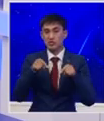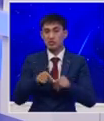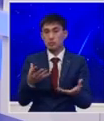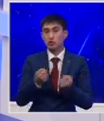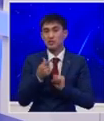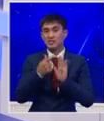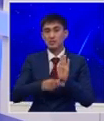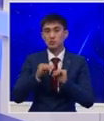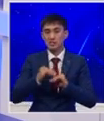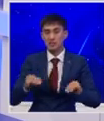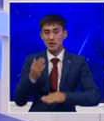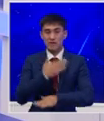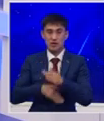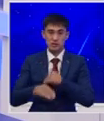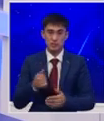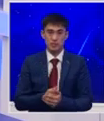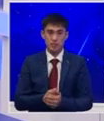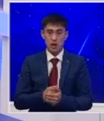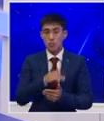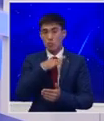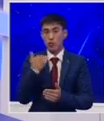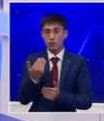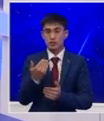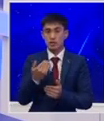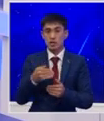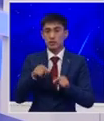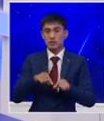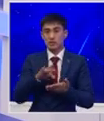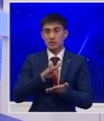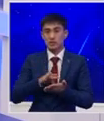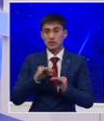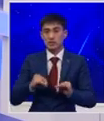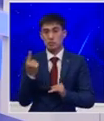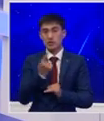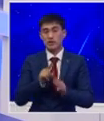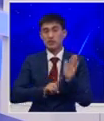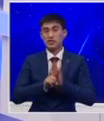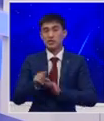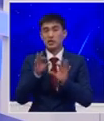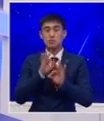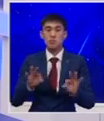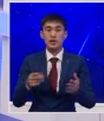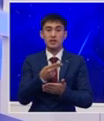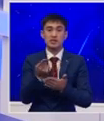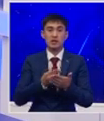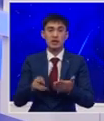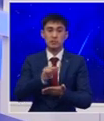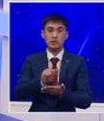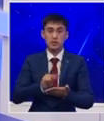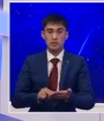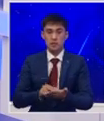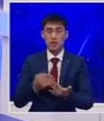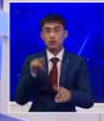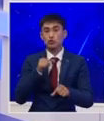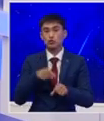здесь получают 70 ребят с инвалидностью. Многие из подопечных центра впервые начинают петь, рисовать и писать. И